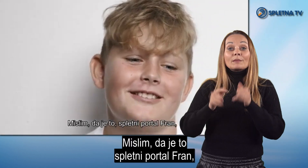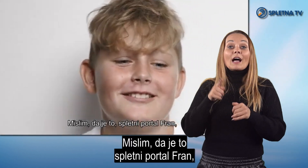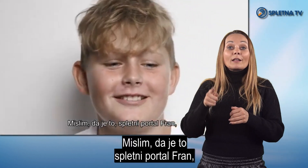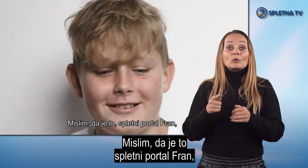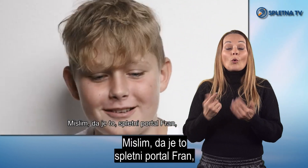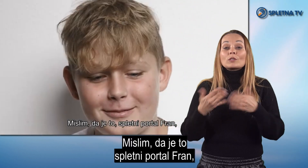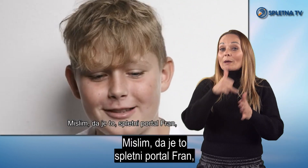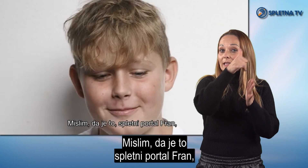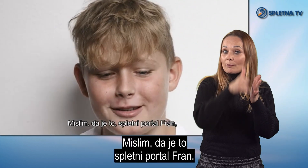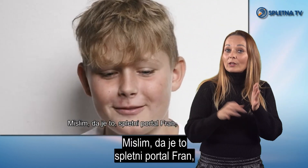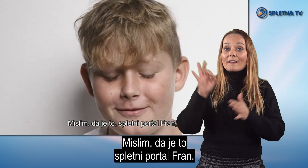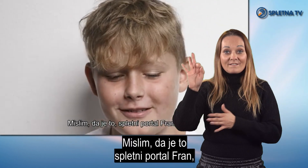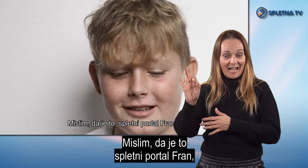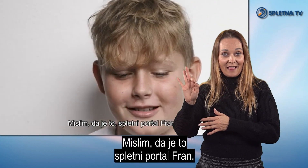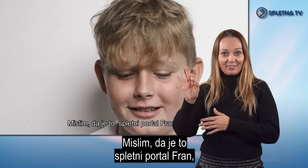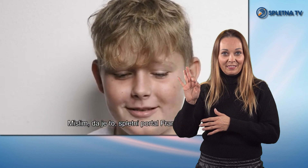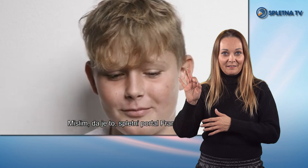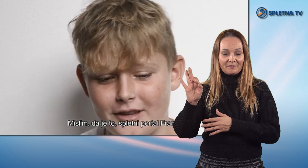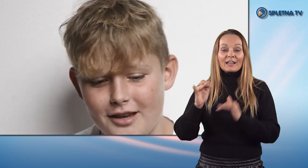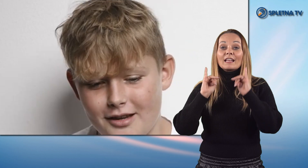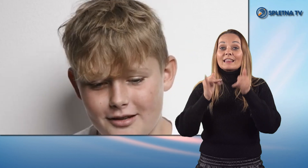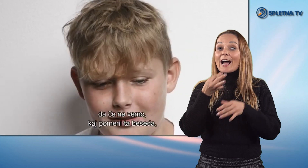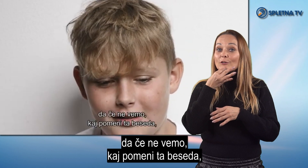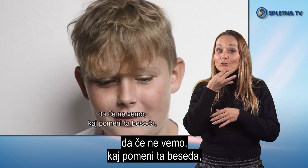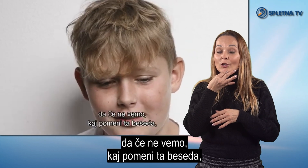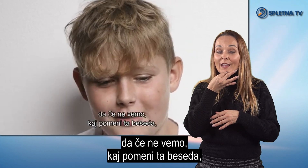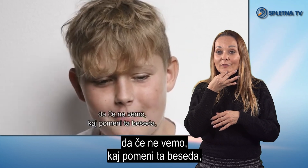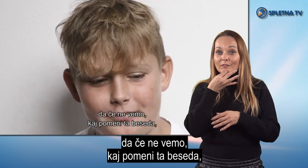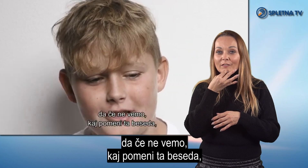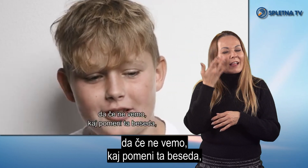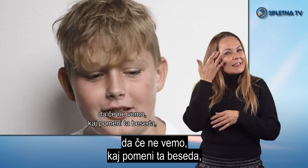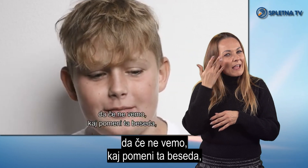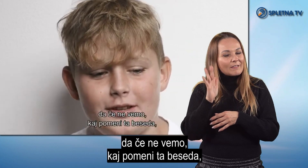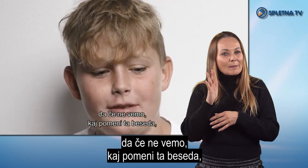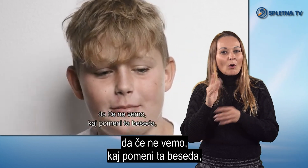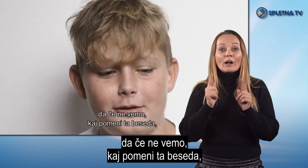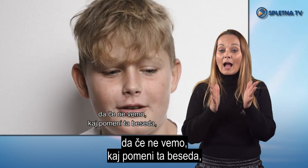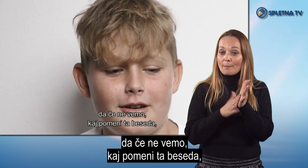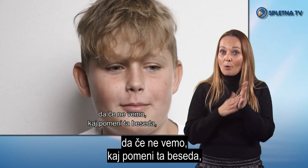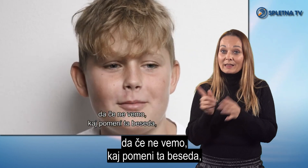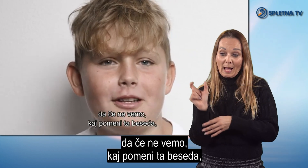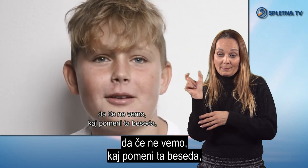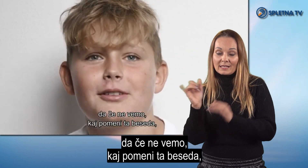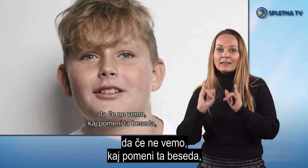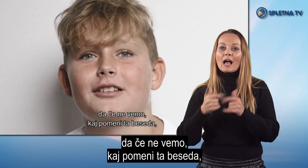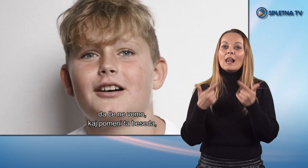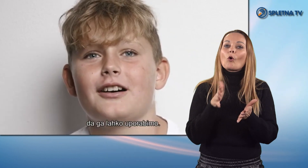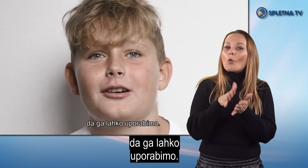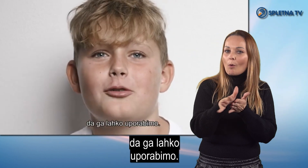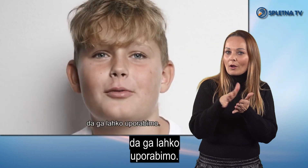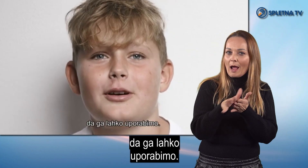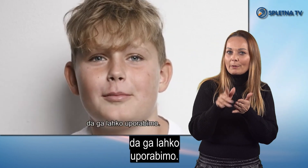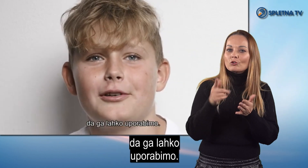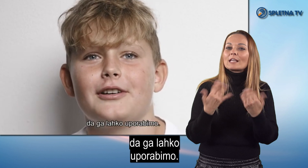Mislim, da je to spletni portal Fran, da če ne vemo, kaj pomeni ta beseda, da